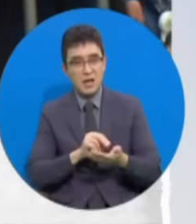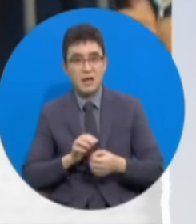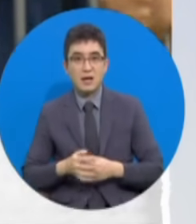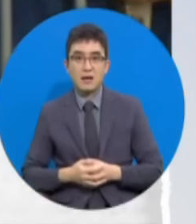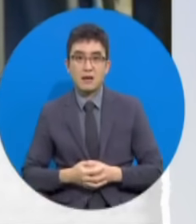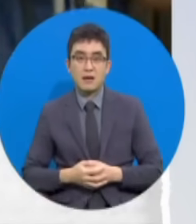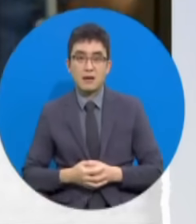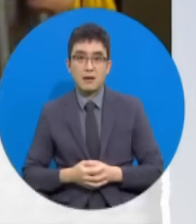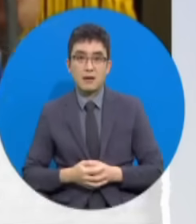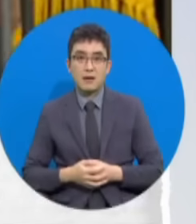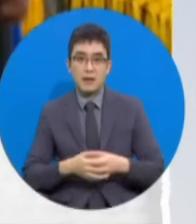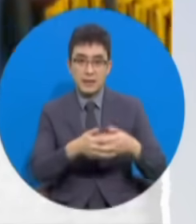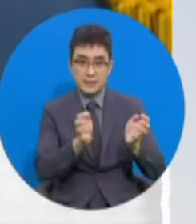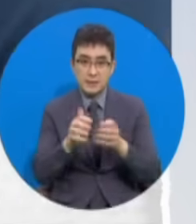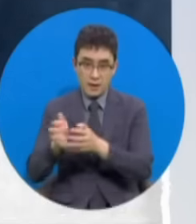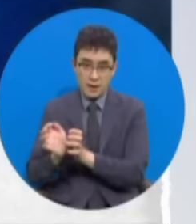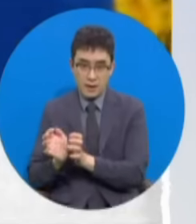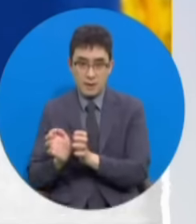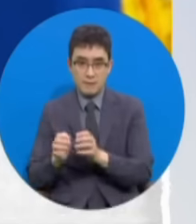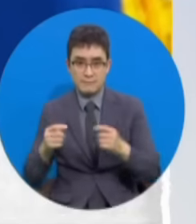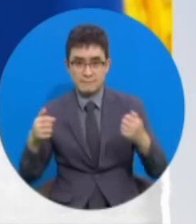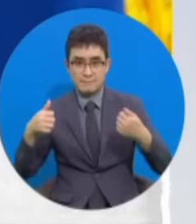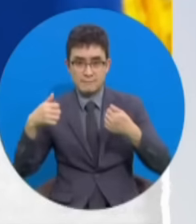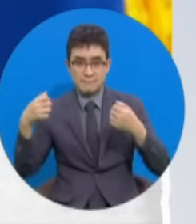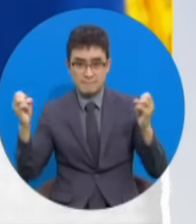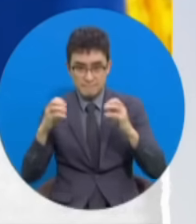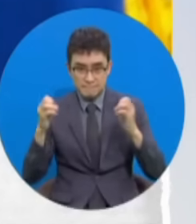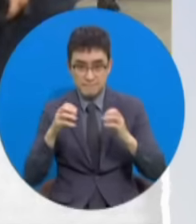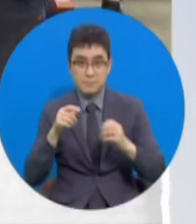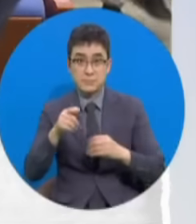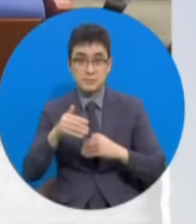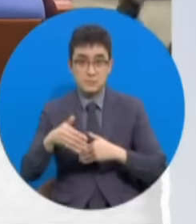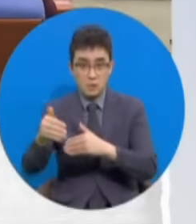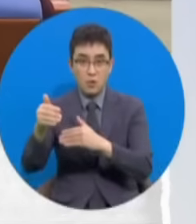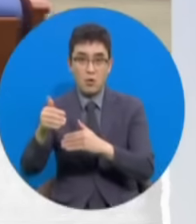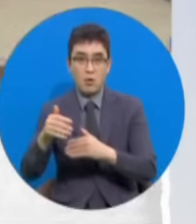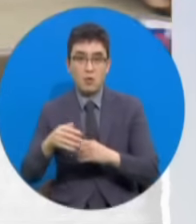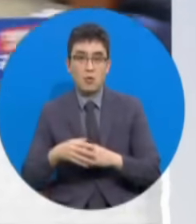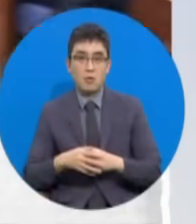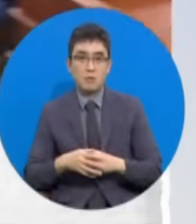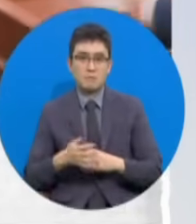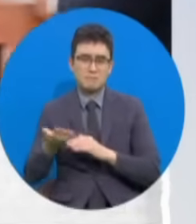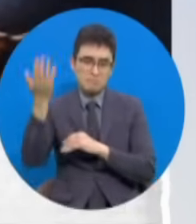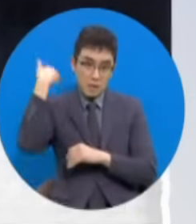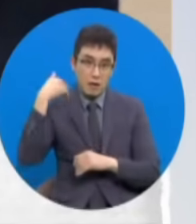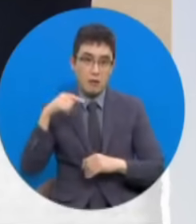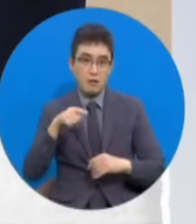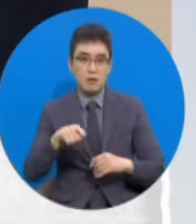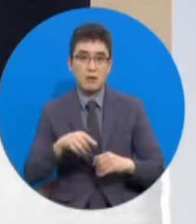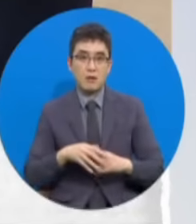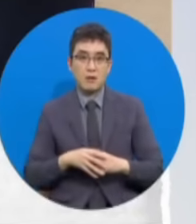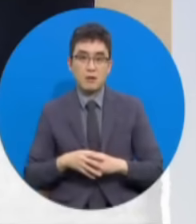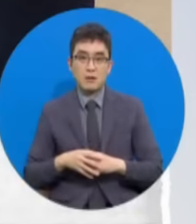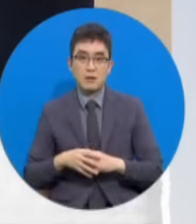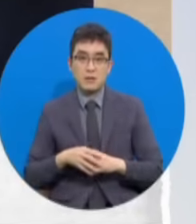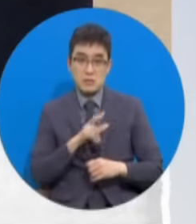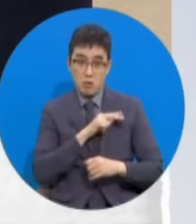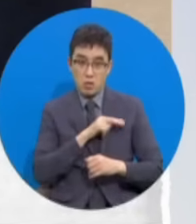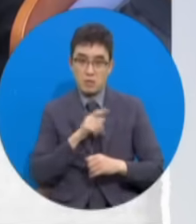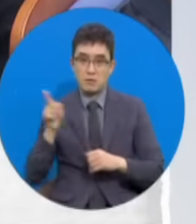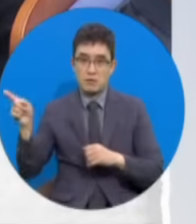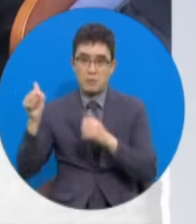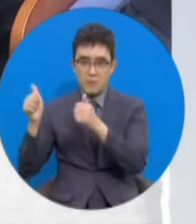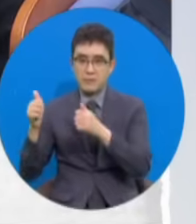대표연설에서 김강사 변호사님 잘 말씀 주셨습니다만은 부체포특권 본인에 대한 권리 내려놓겠다고 얘기를 했고요. 예. 이번 한 번 얘기하는 것이 아니라